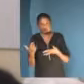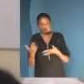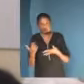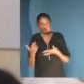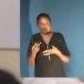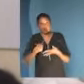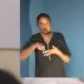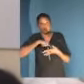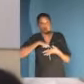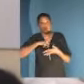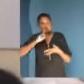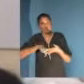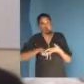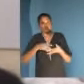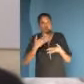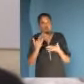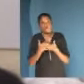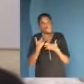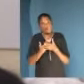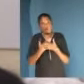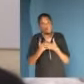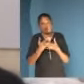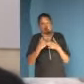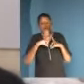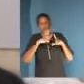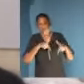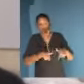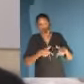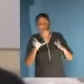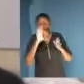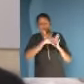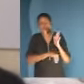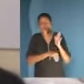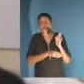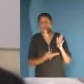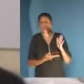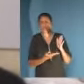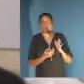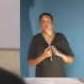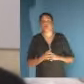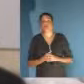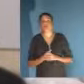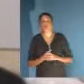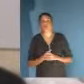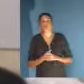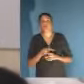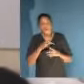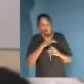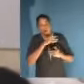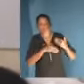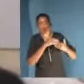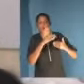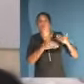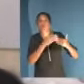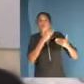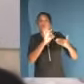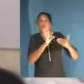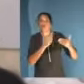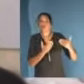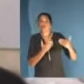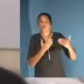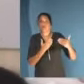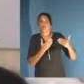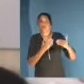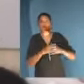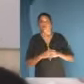le faire entrer dans l'école plus que ce n'est entré actuellement. Il y a eu des progrès qui ont été faits.